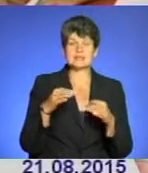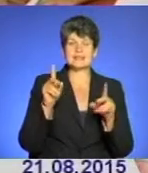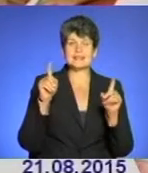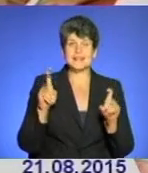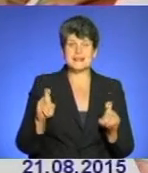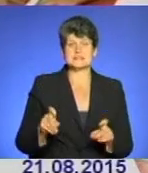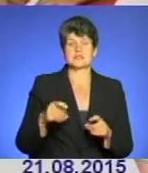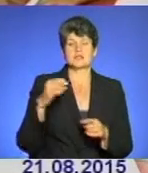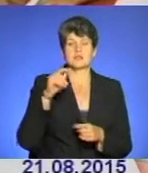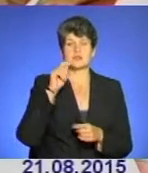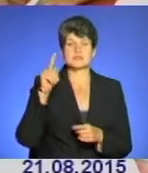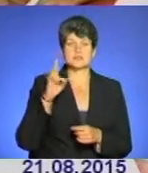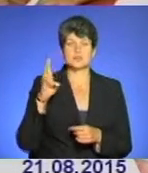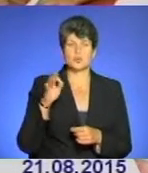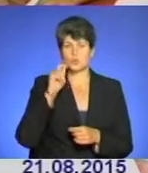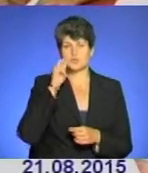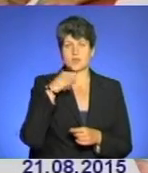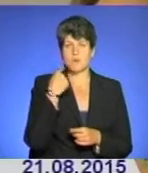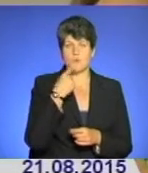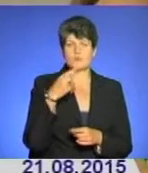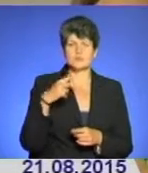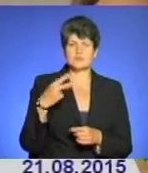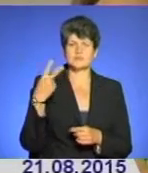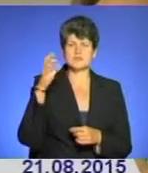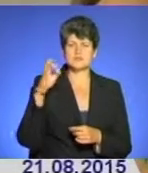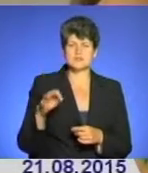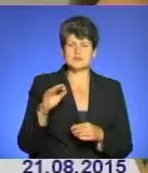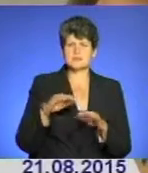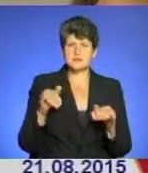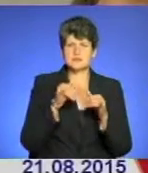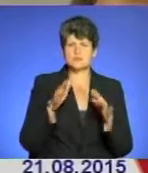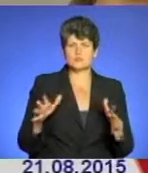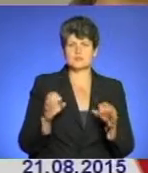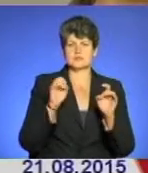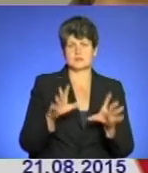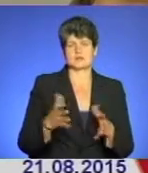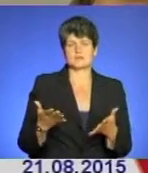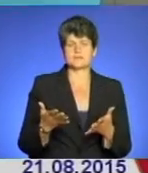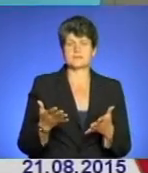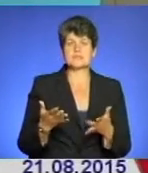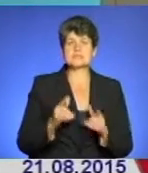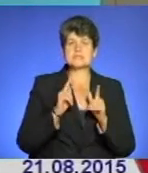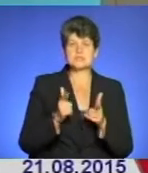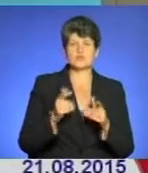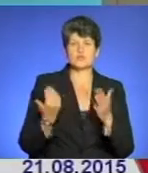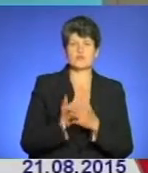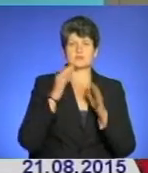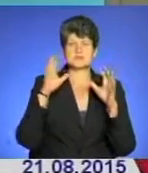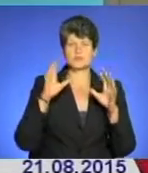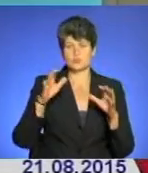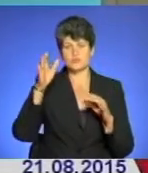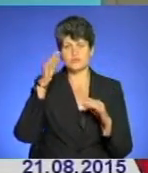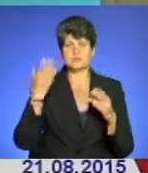20% учнів не змогли набрати навіть мінімального балу. Відбувається громадське обговорення закону про вищу освіту. Згідно із ним, у планах